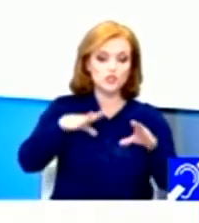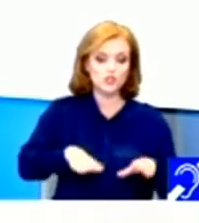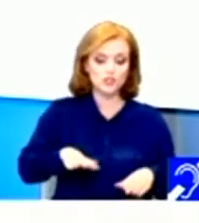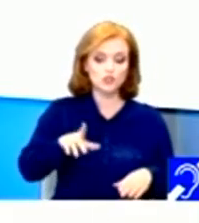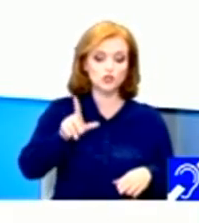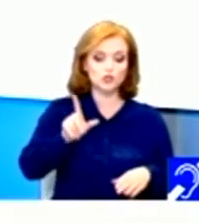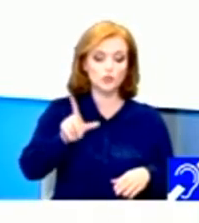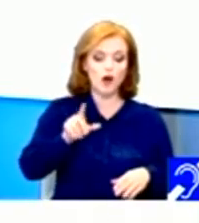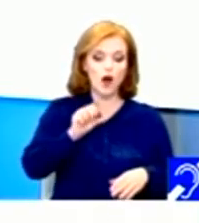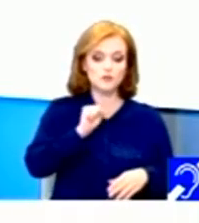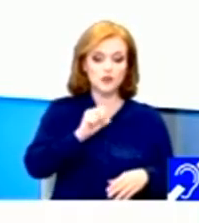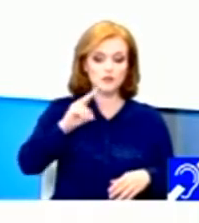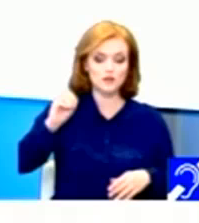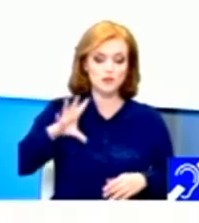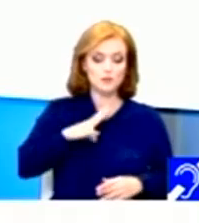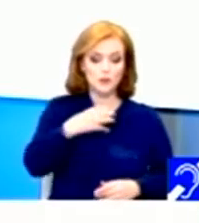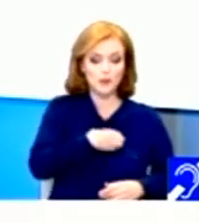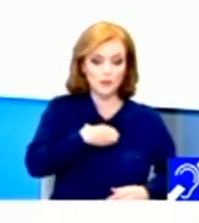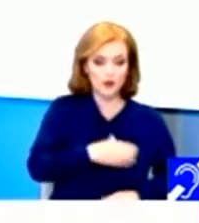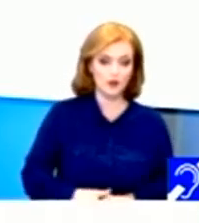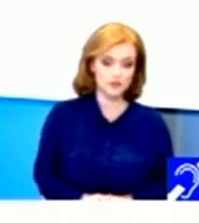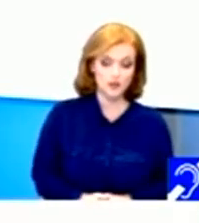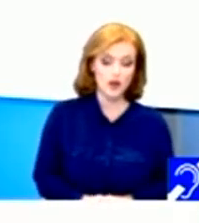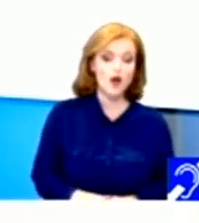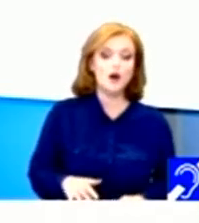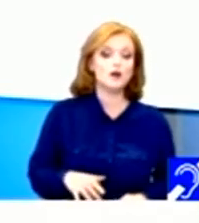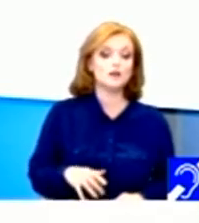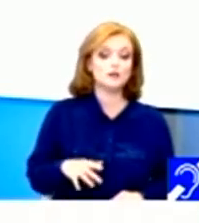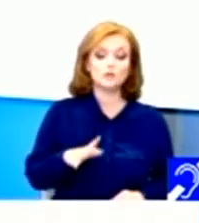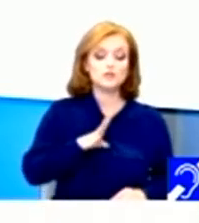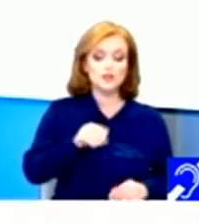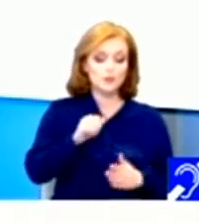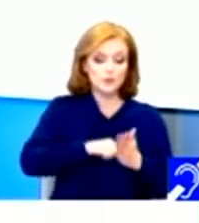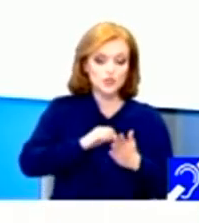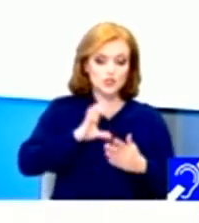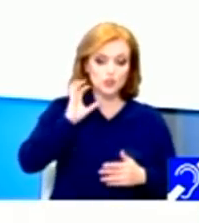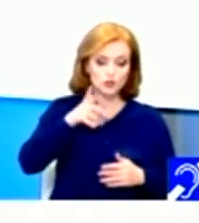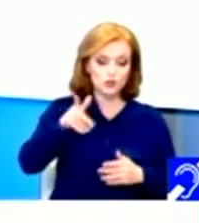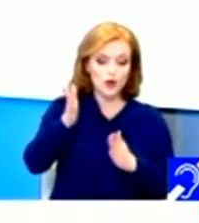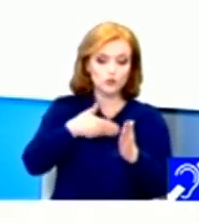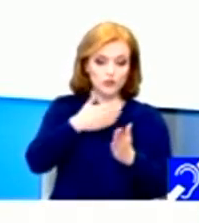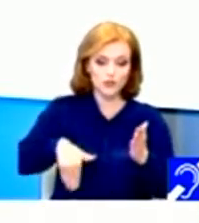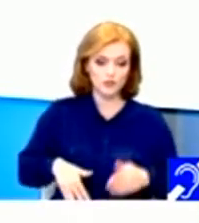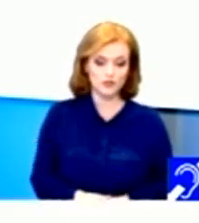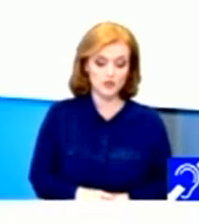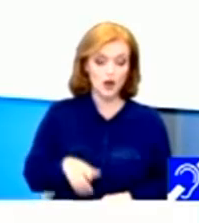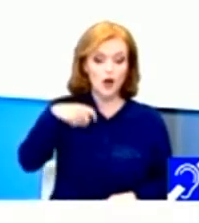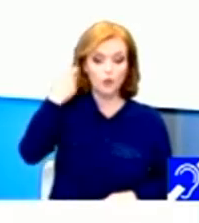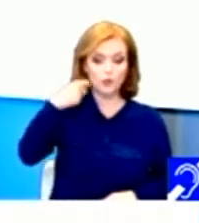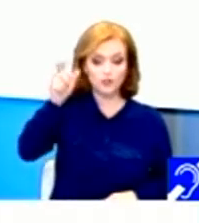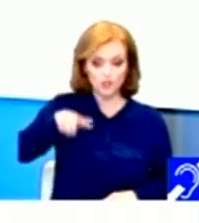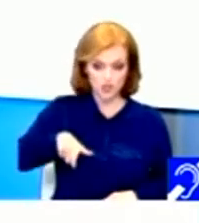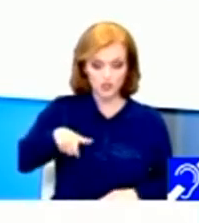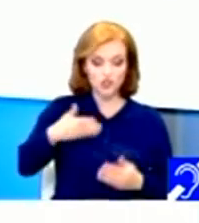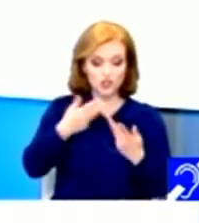2018. Magistrații au stabilit că nu au fost motive întemeiate pentru invalidarea alegerilor. Politicianul crede că această decizie se